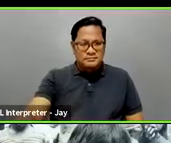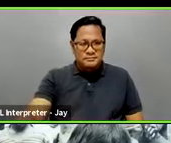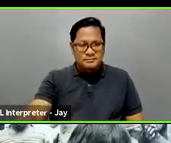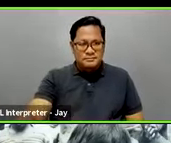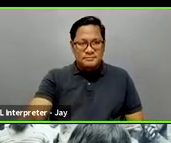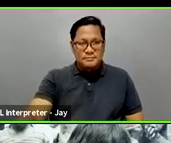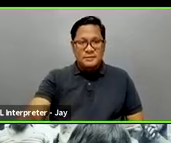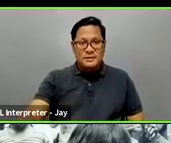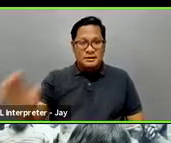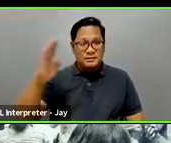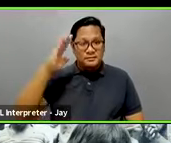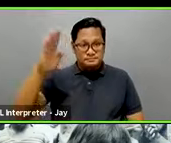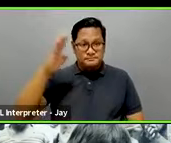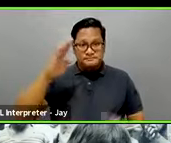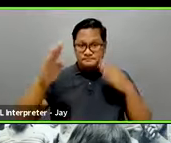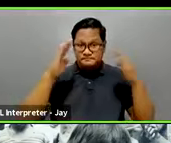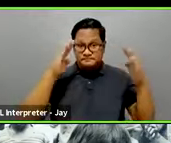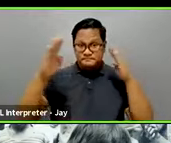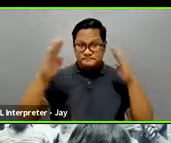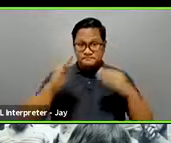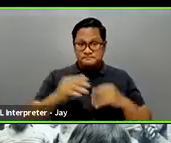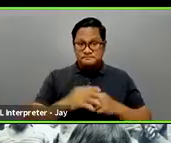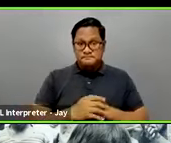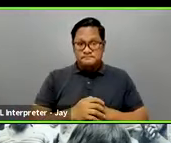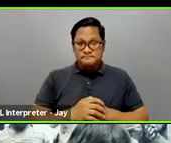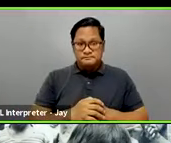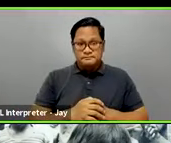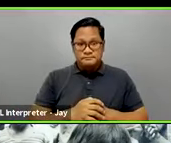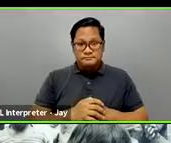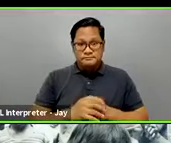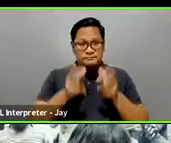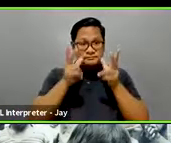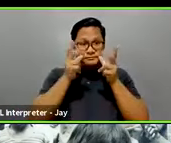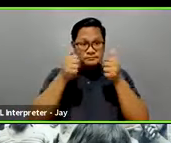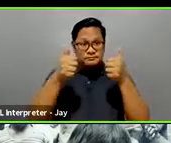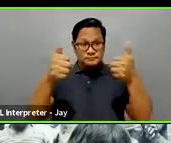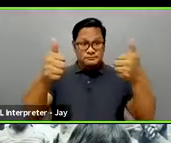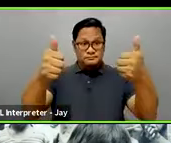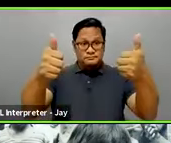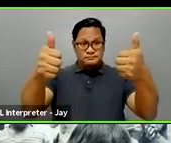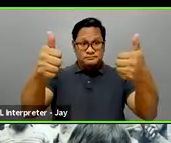Hello? Hello? Naririnig ba?